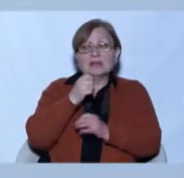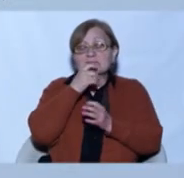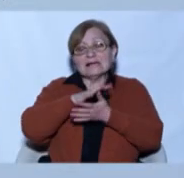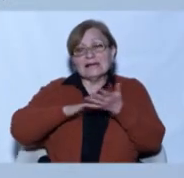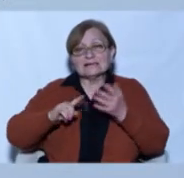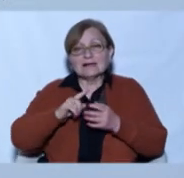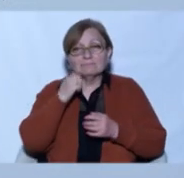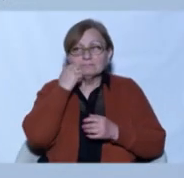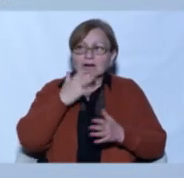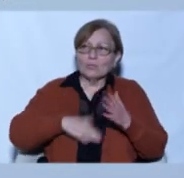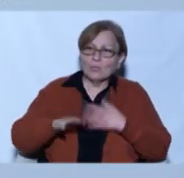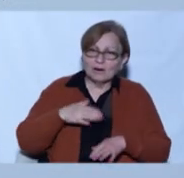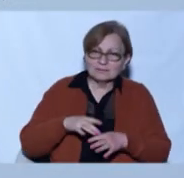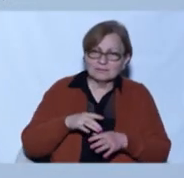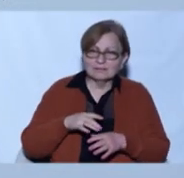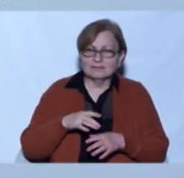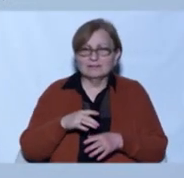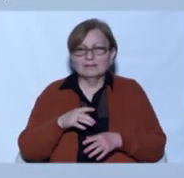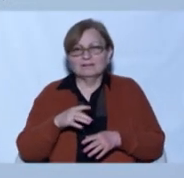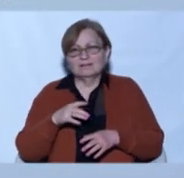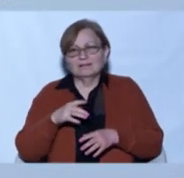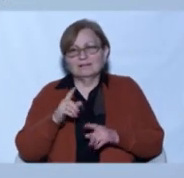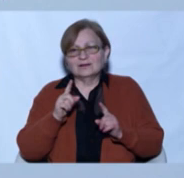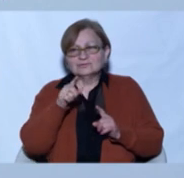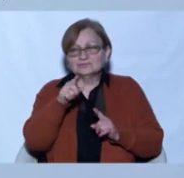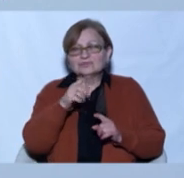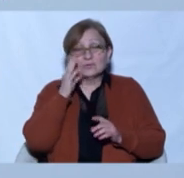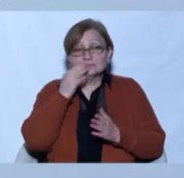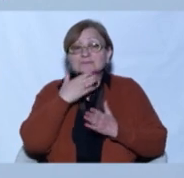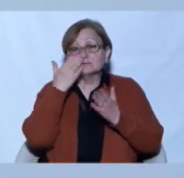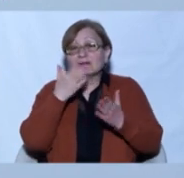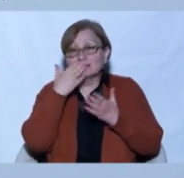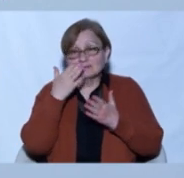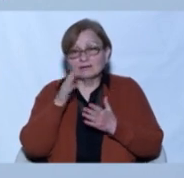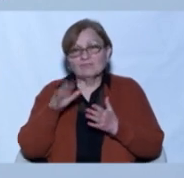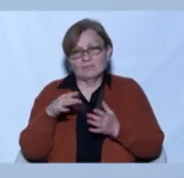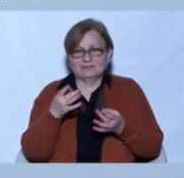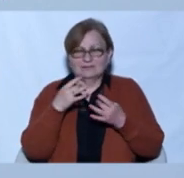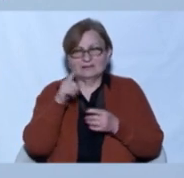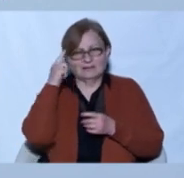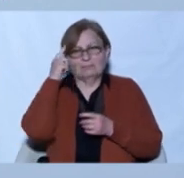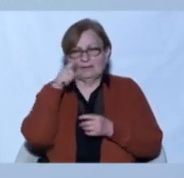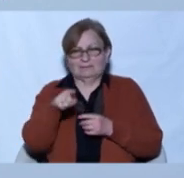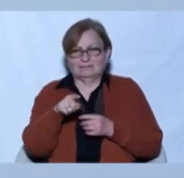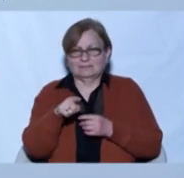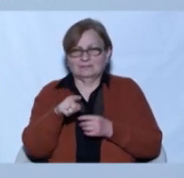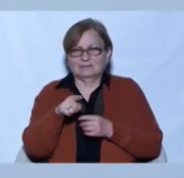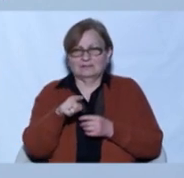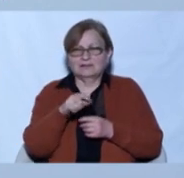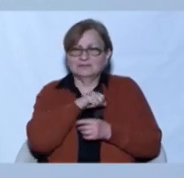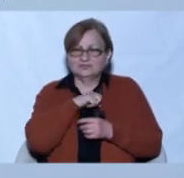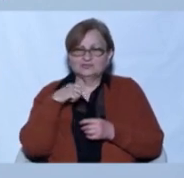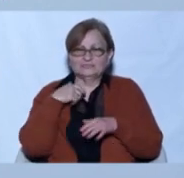განცდა დაეუფლება ბებოს, როდესაც შენ ამ ტექსტს აიკითხა, უკვე იფიქრე და